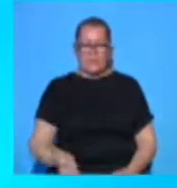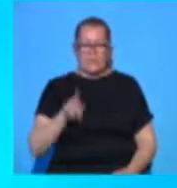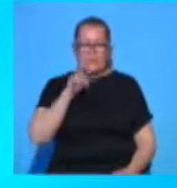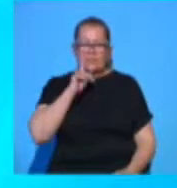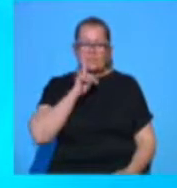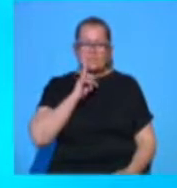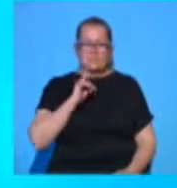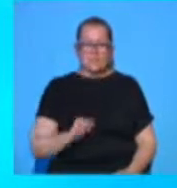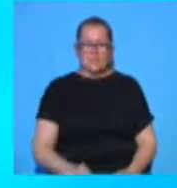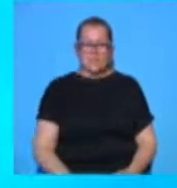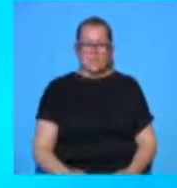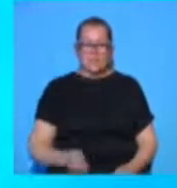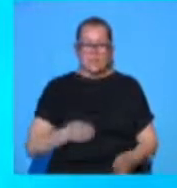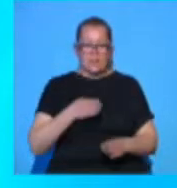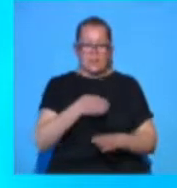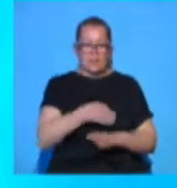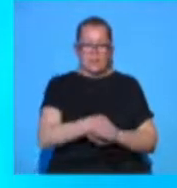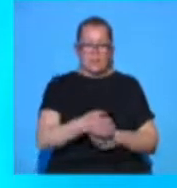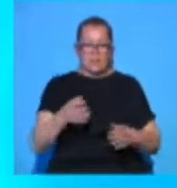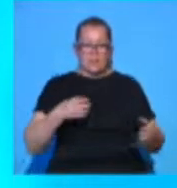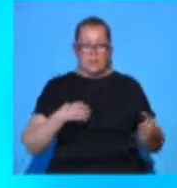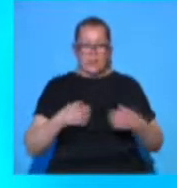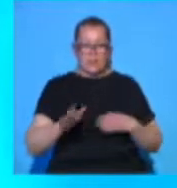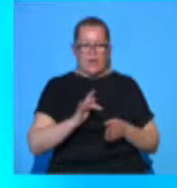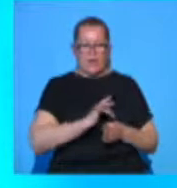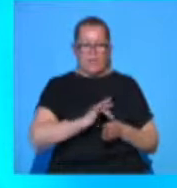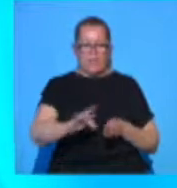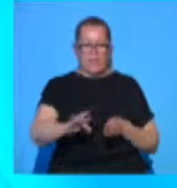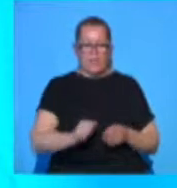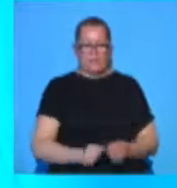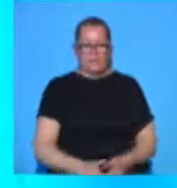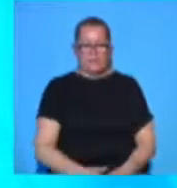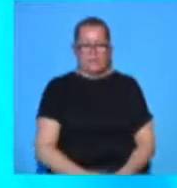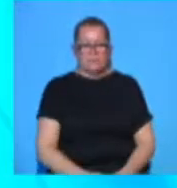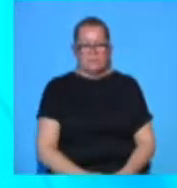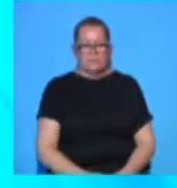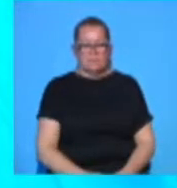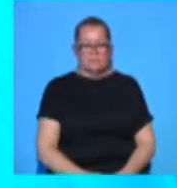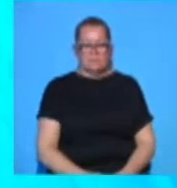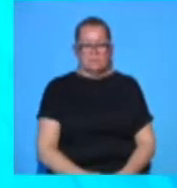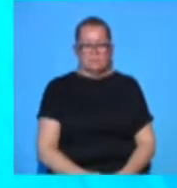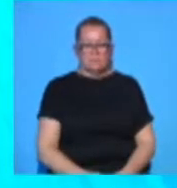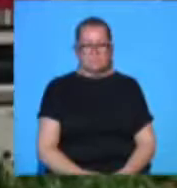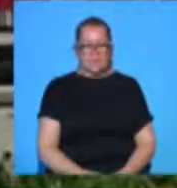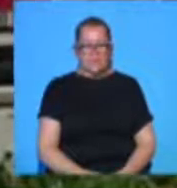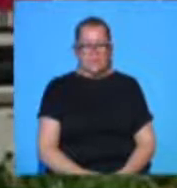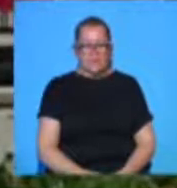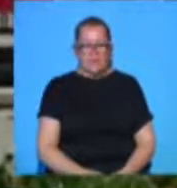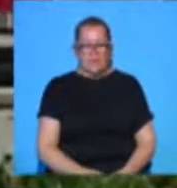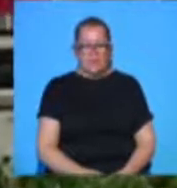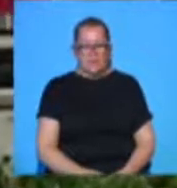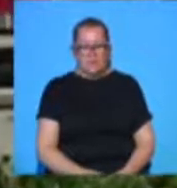și publicului larg. Accesul la majoritatea spectacolelor este gratuit.